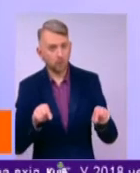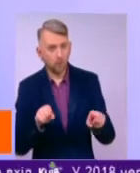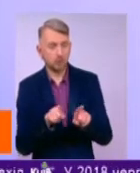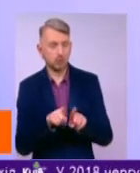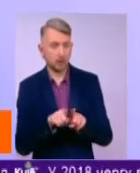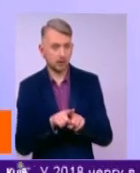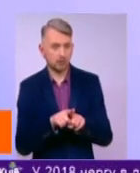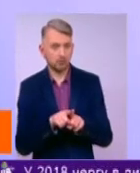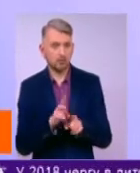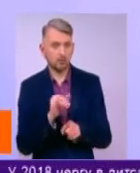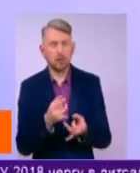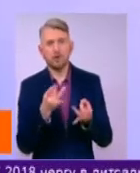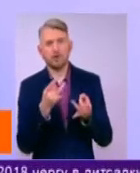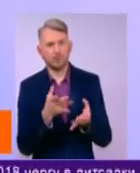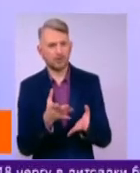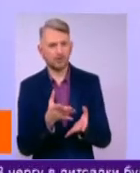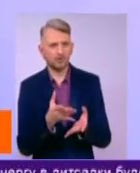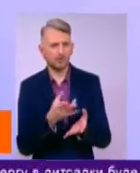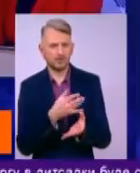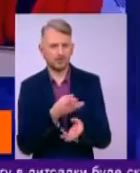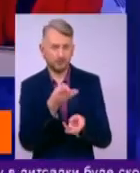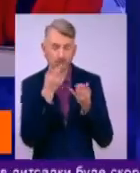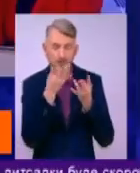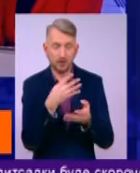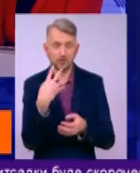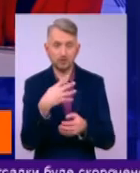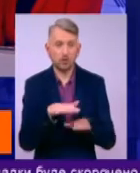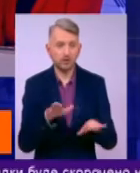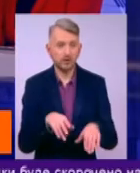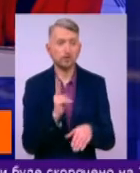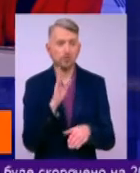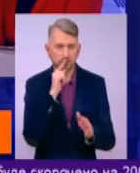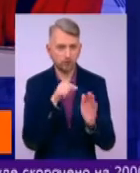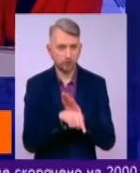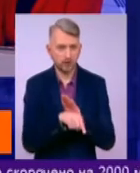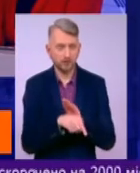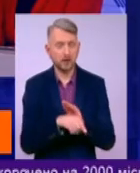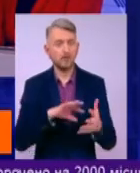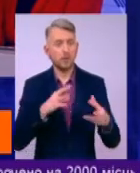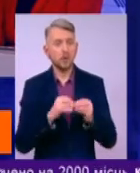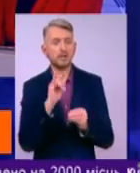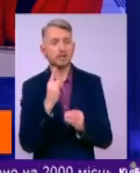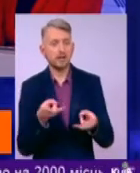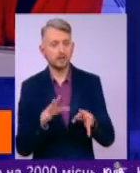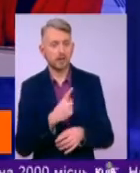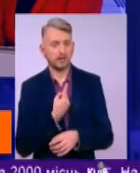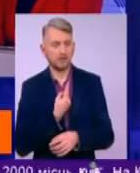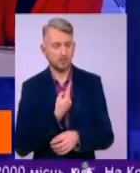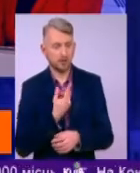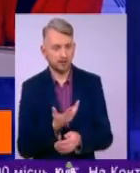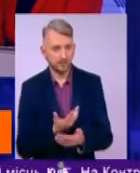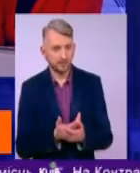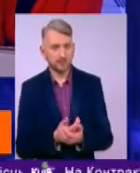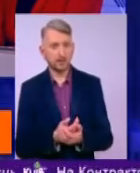собі, ну, там просто не до того. Якщо там 40 учнів, хто там буде в це втручатись? І тому виходить, що дитина залишається сам на сам. Я